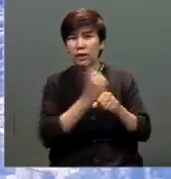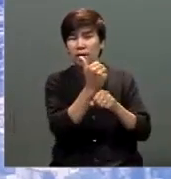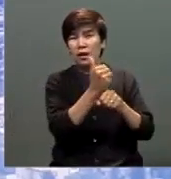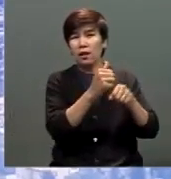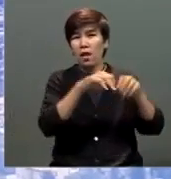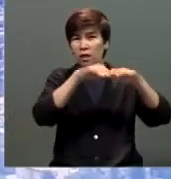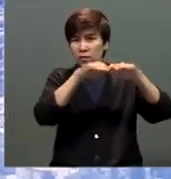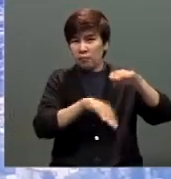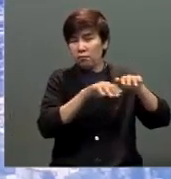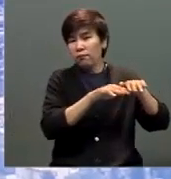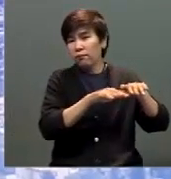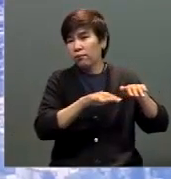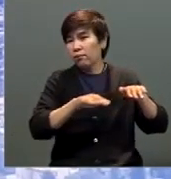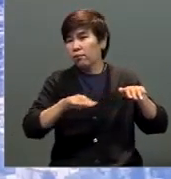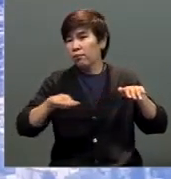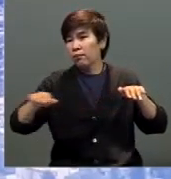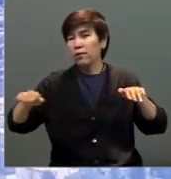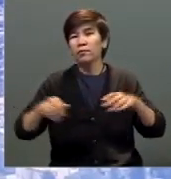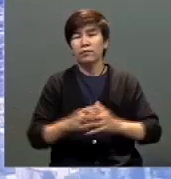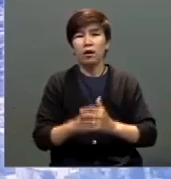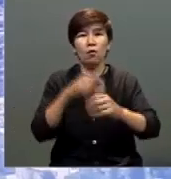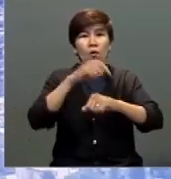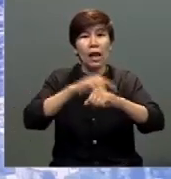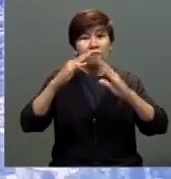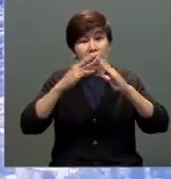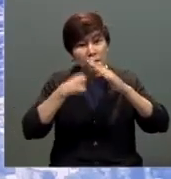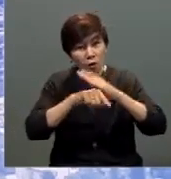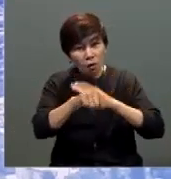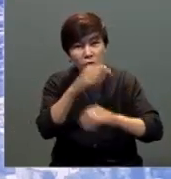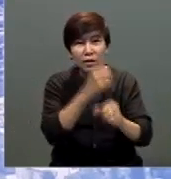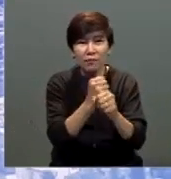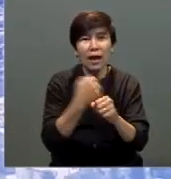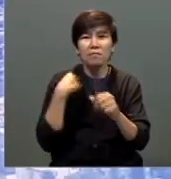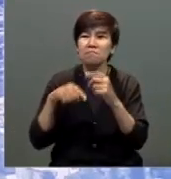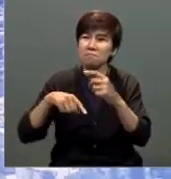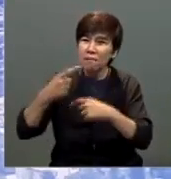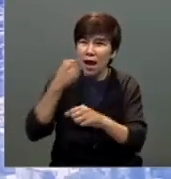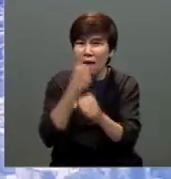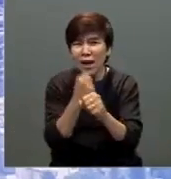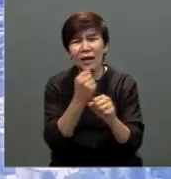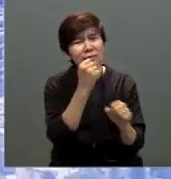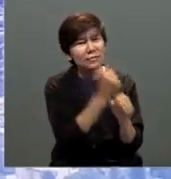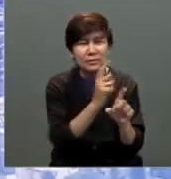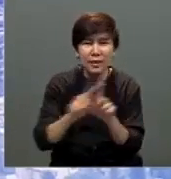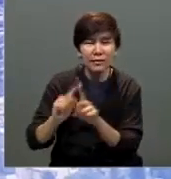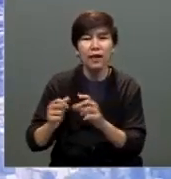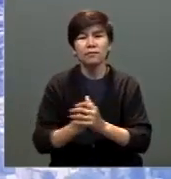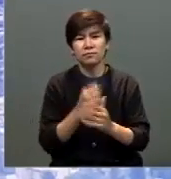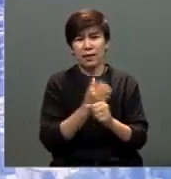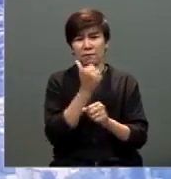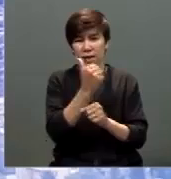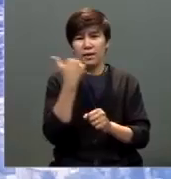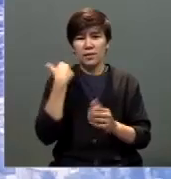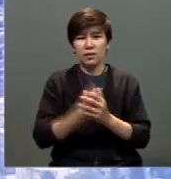อดถึงเวลาที่ท่านอยากจะออกมาในพื้นที่ก็จะมีนิวนอร์มหรือชุดพฤติกรรมใหม่ที่เราจะอยู่ด้วยกันโดยมีการ